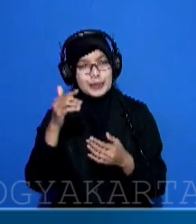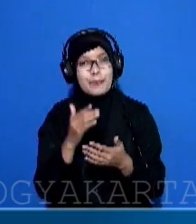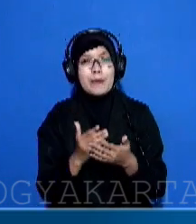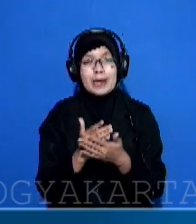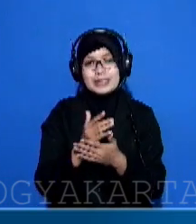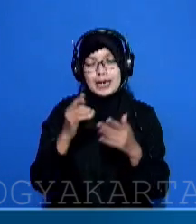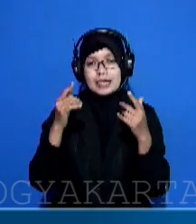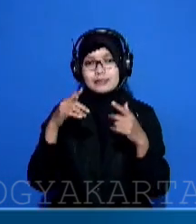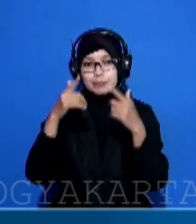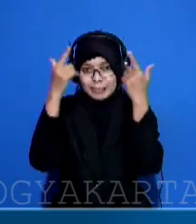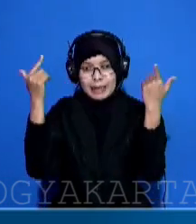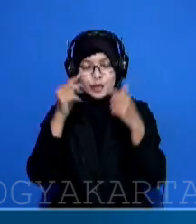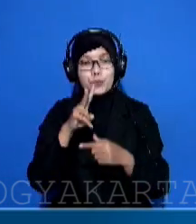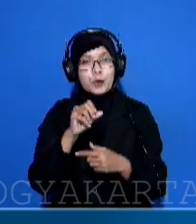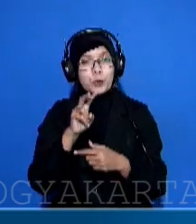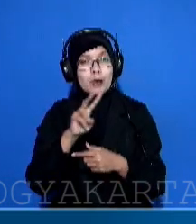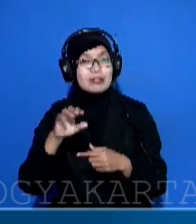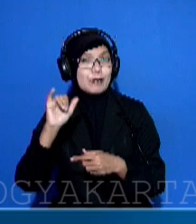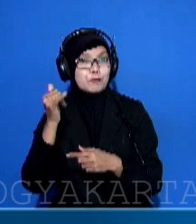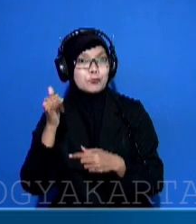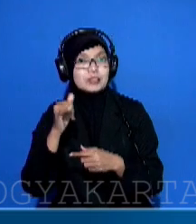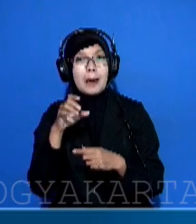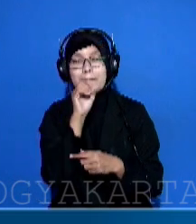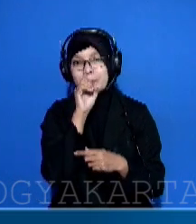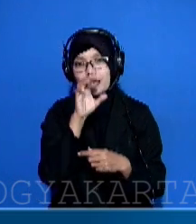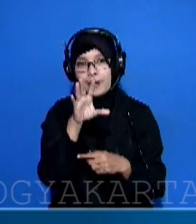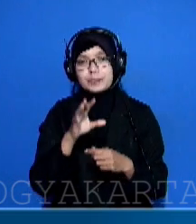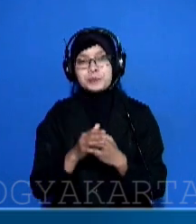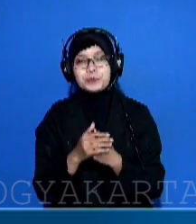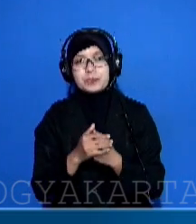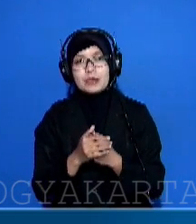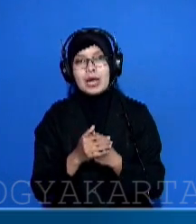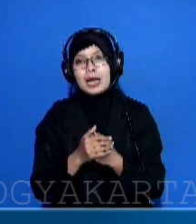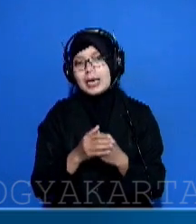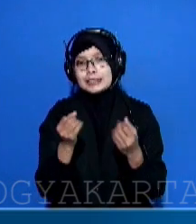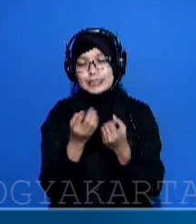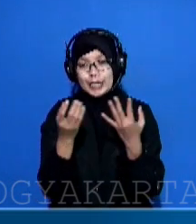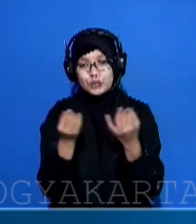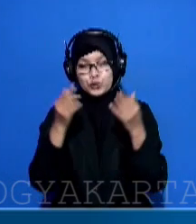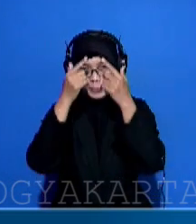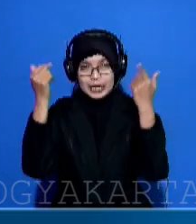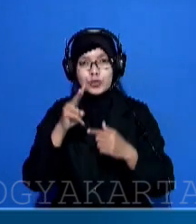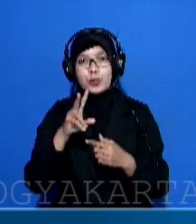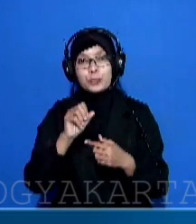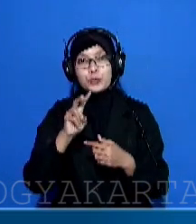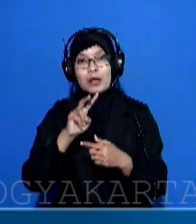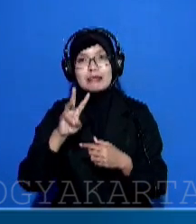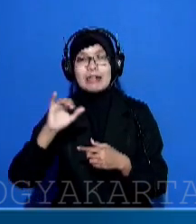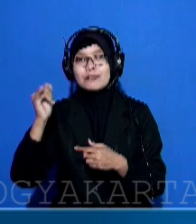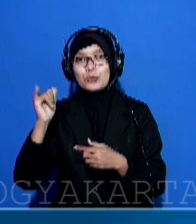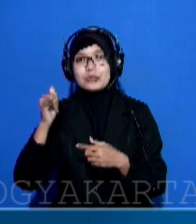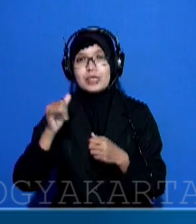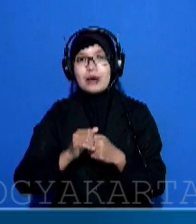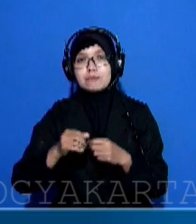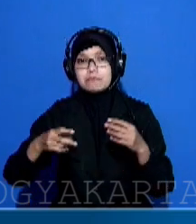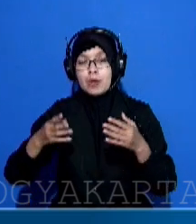sensus pertanian 2023 DIY suoparno mengatakan sensus pertanian 2023 DIY dirilis